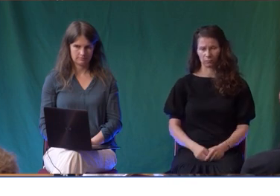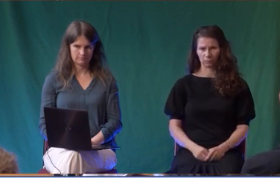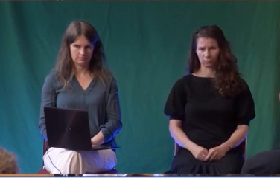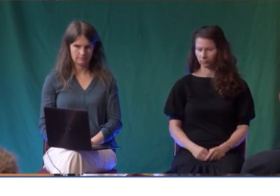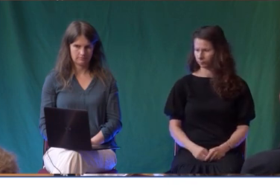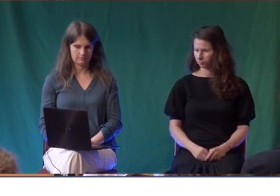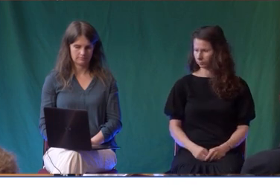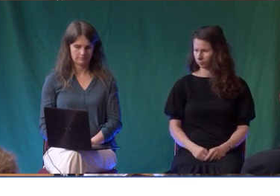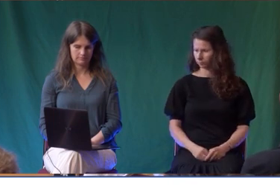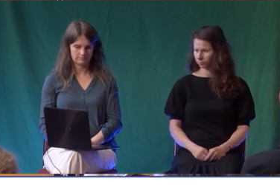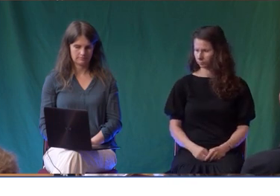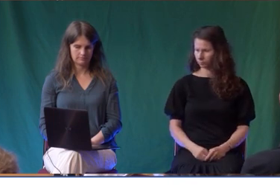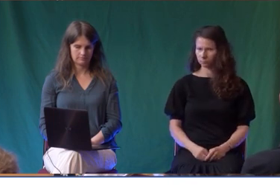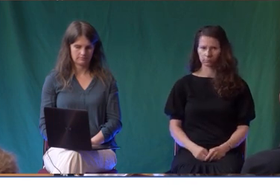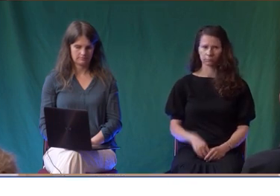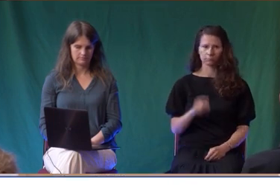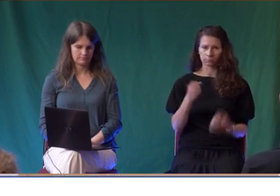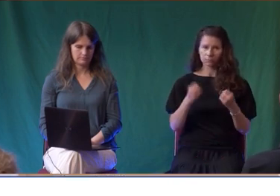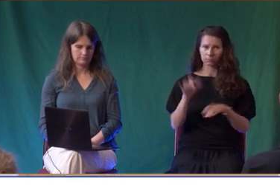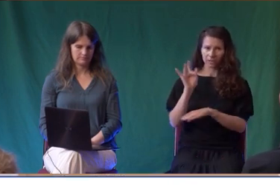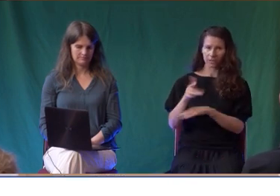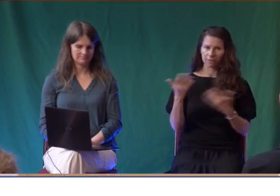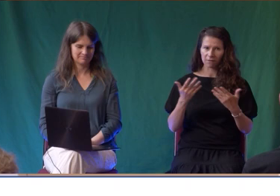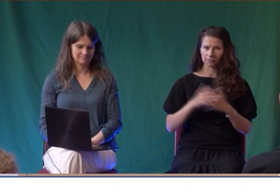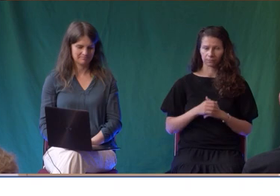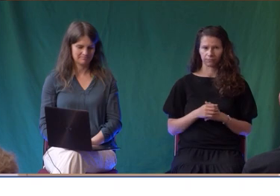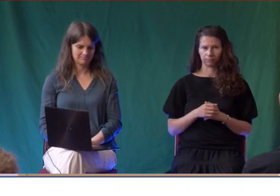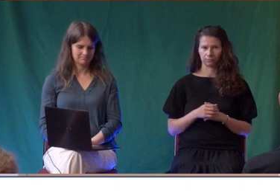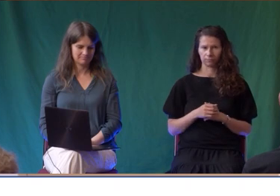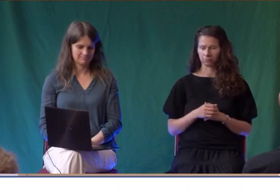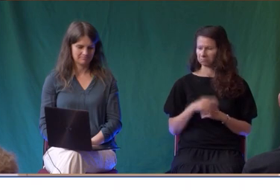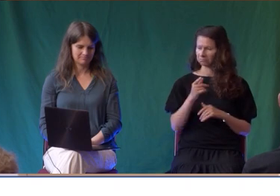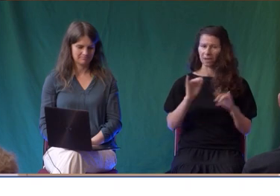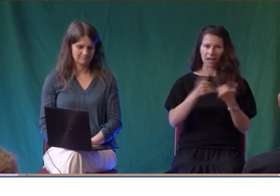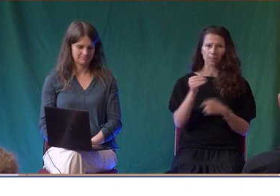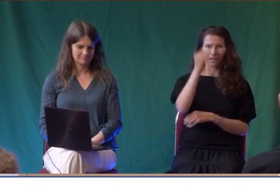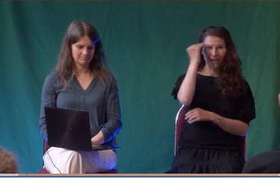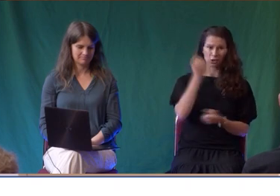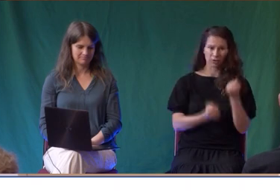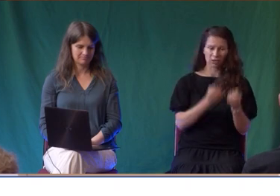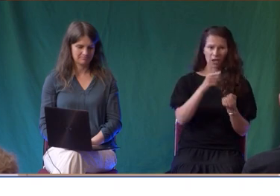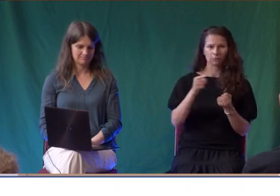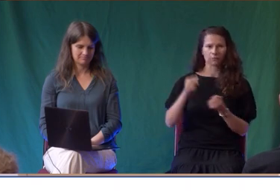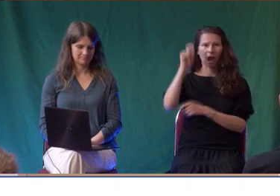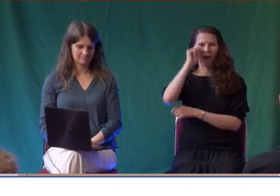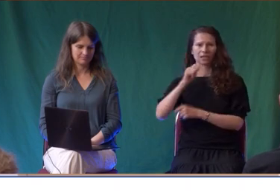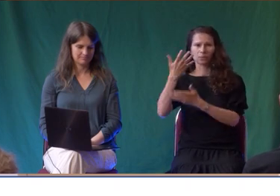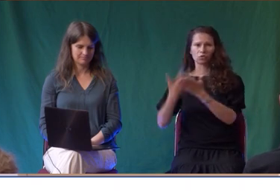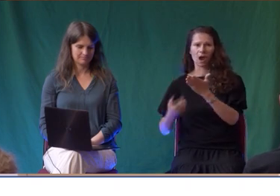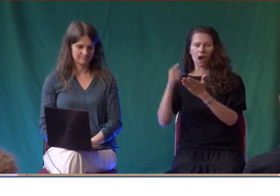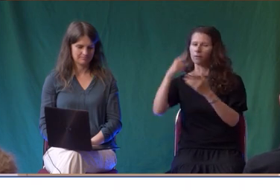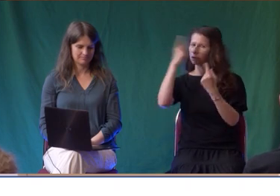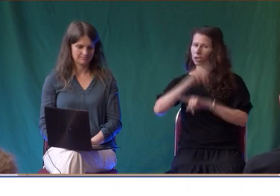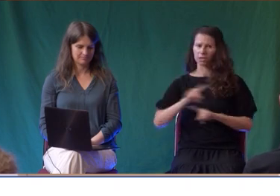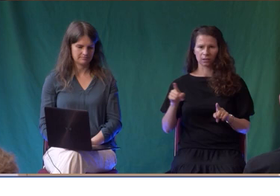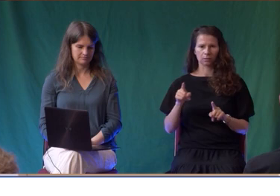was sind die wesentlichen Kritikpunkte nicht nur Eltern mit Lernschwierigkeiten verstehen die akademische Sprache in den Gutachten nicht